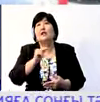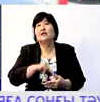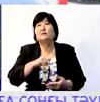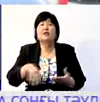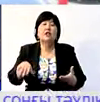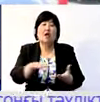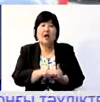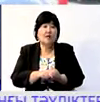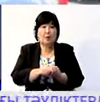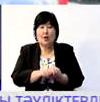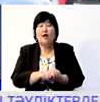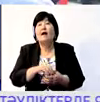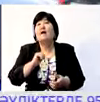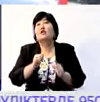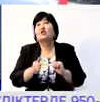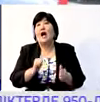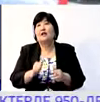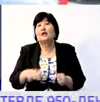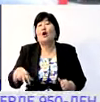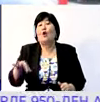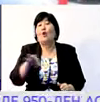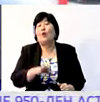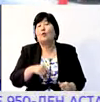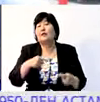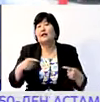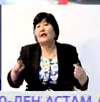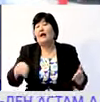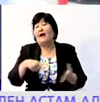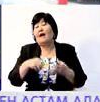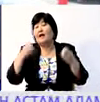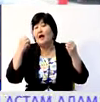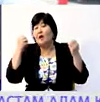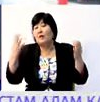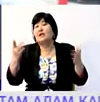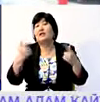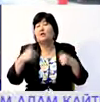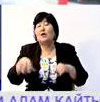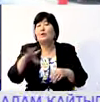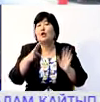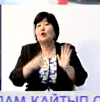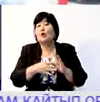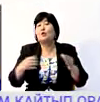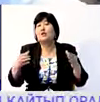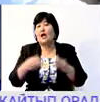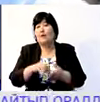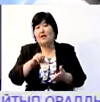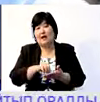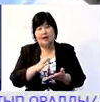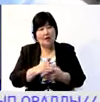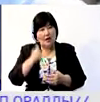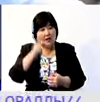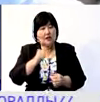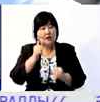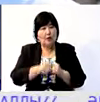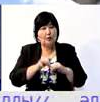кәсіподағы. Жарысқа облыстық мекемелерден, қалалық мәдениет бөлімінен барлығы 9 команда қатысып отыр. Жылда